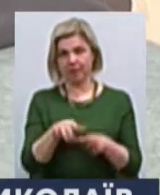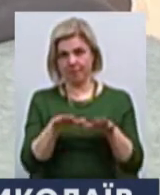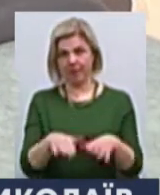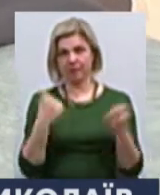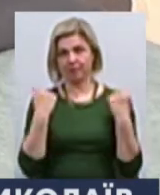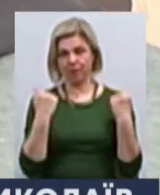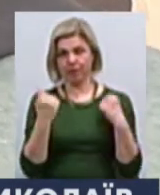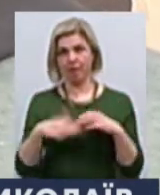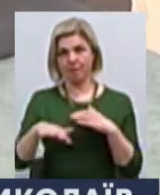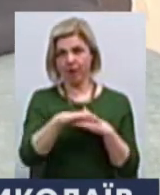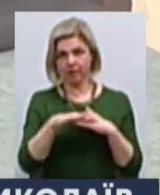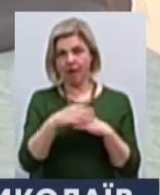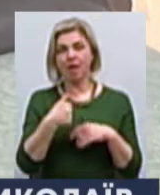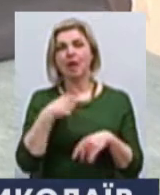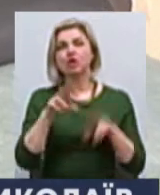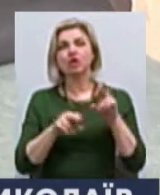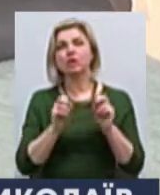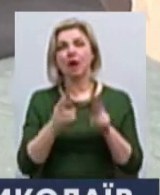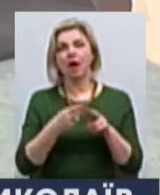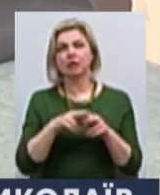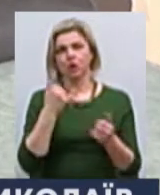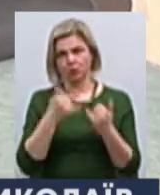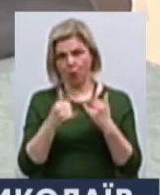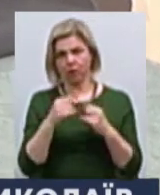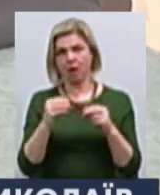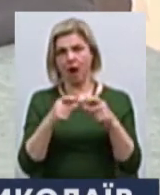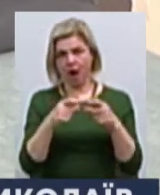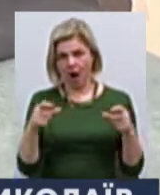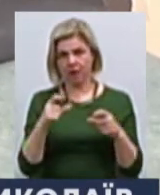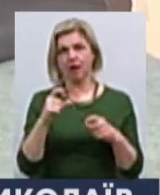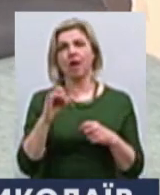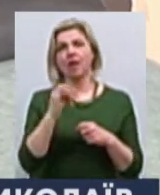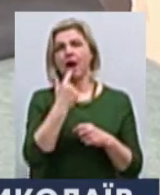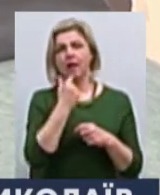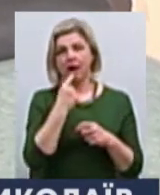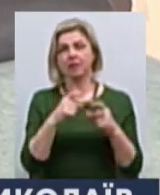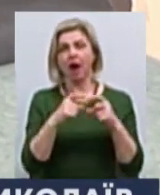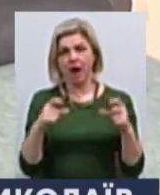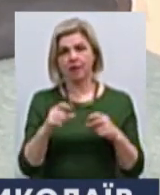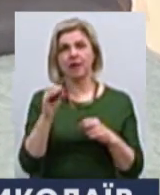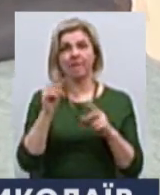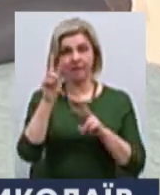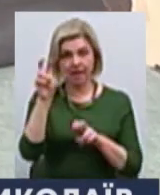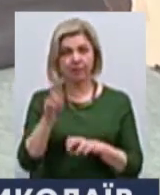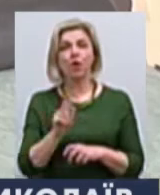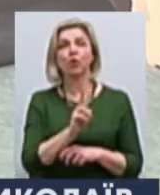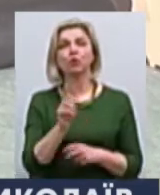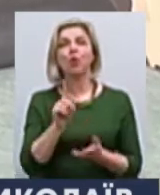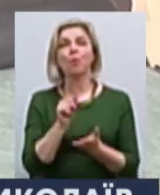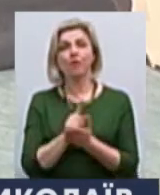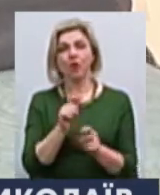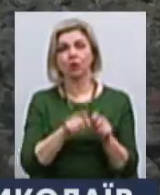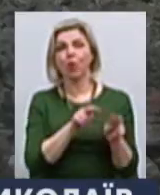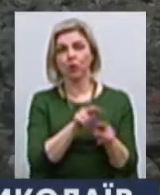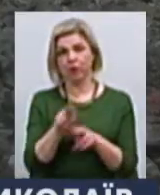це як мінімум жовта картка підряднику та красна картка тим, хто повинен контролювати